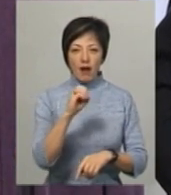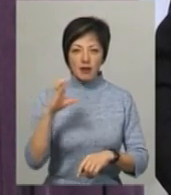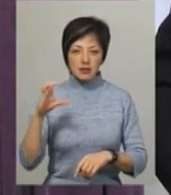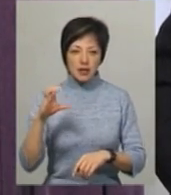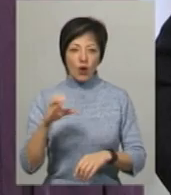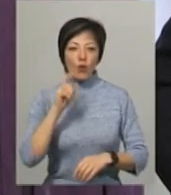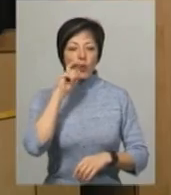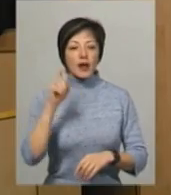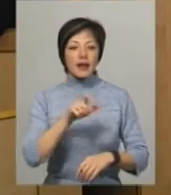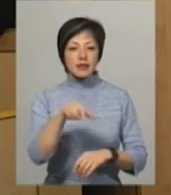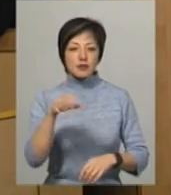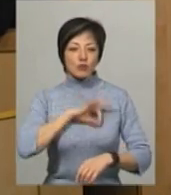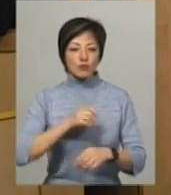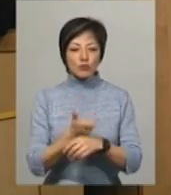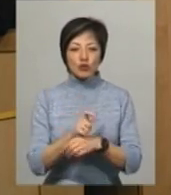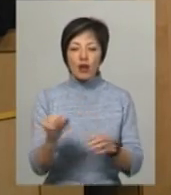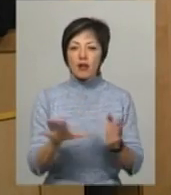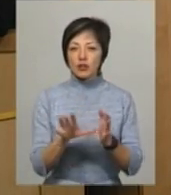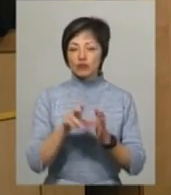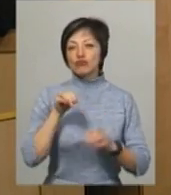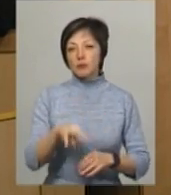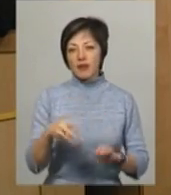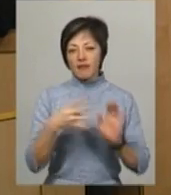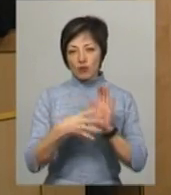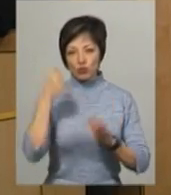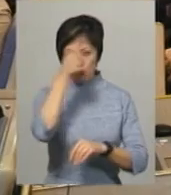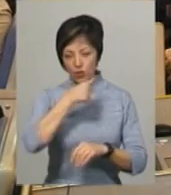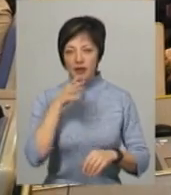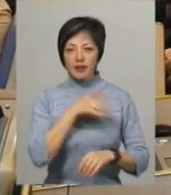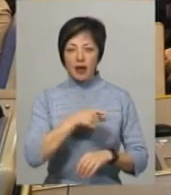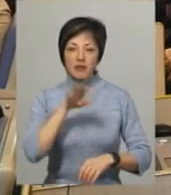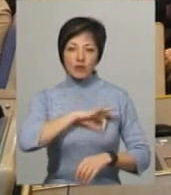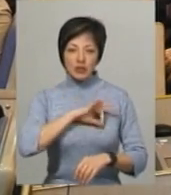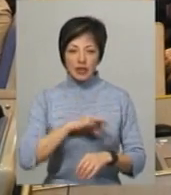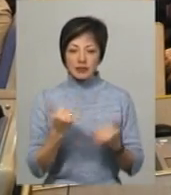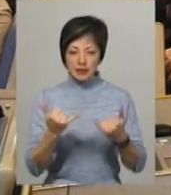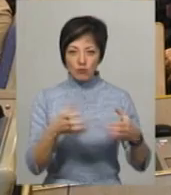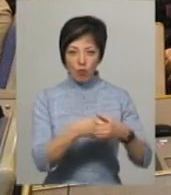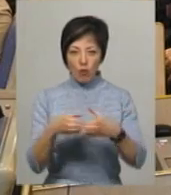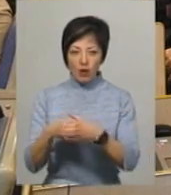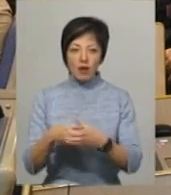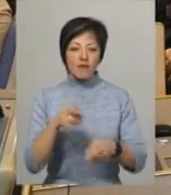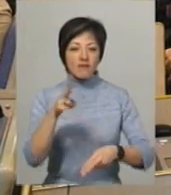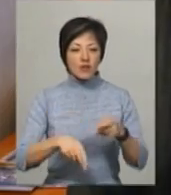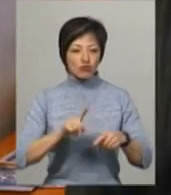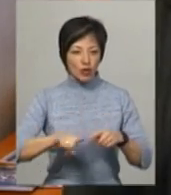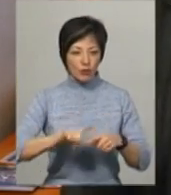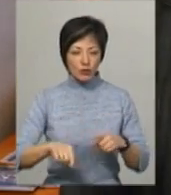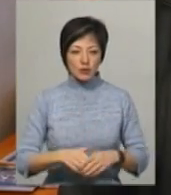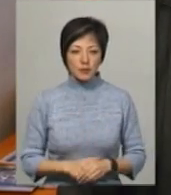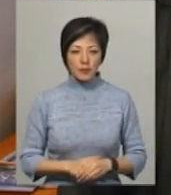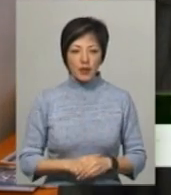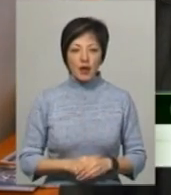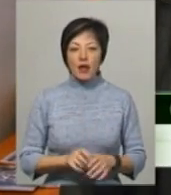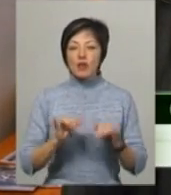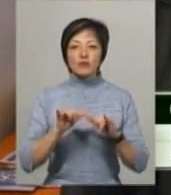Рахлінського, українці споживають більше електроенергії, ніж у 90-му році, а термін експлуатації діючих блоків на АЕС вичерпується. Не то, що